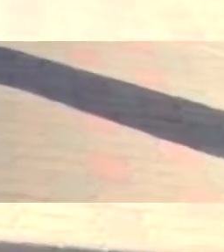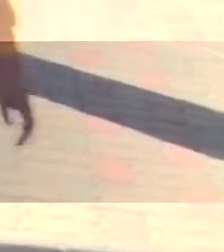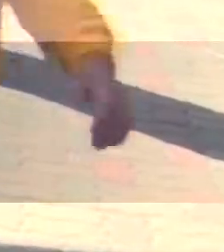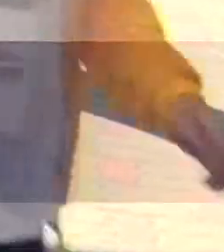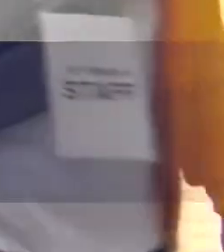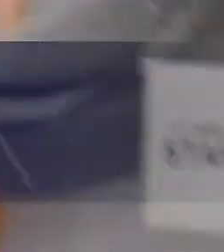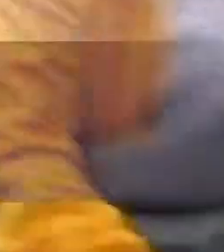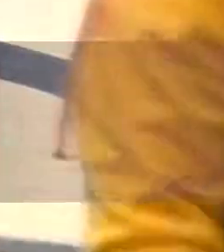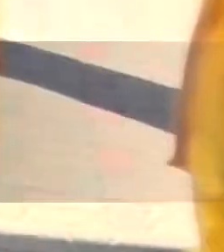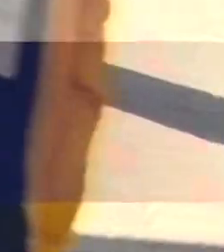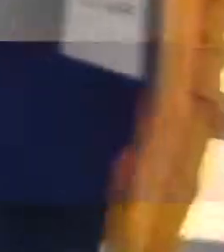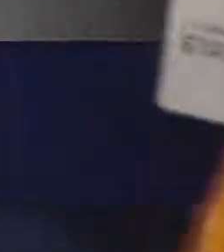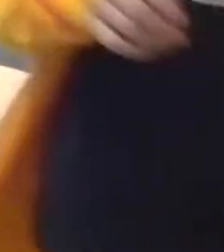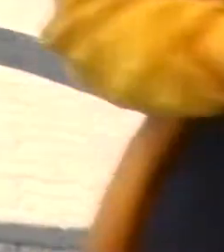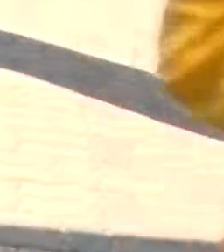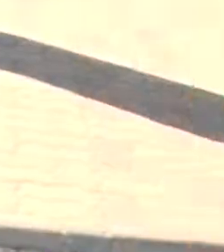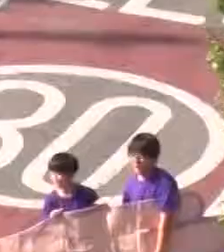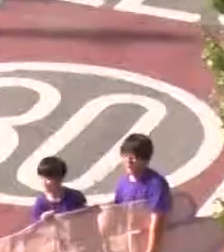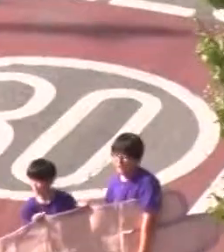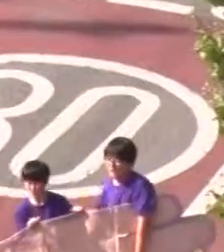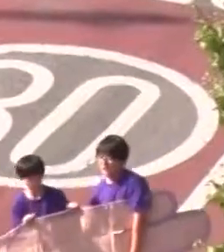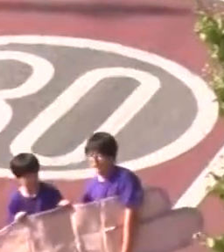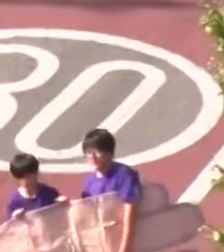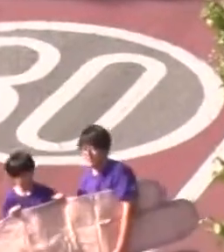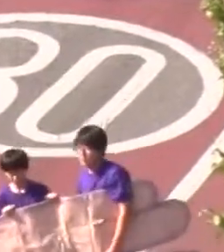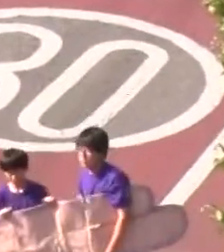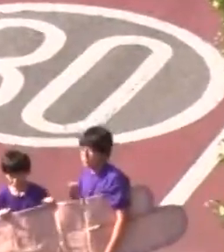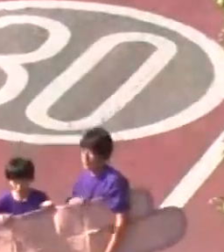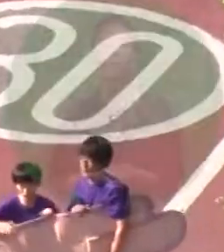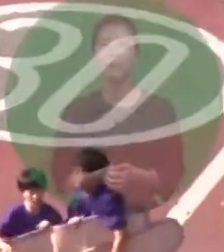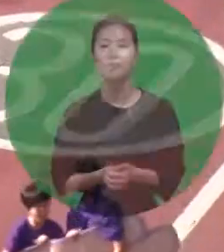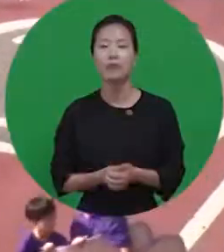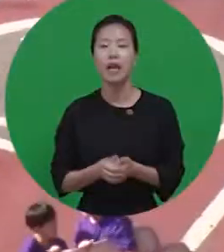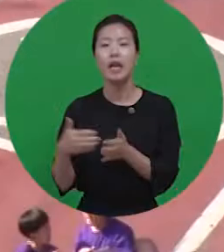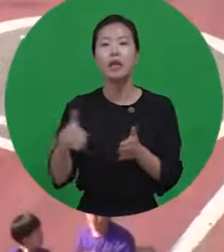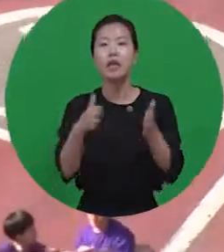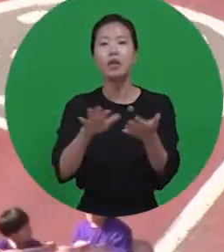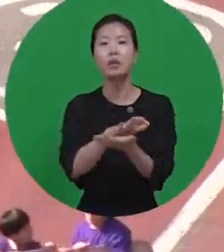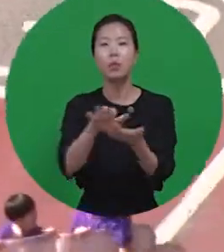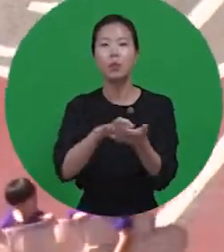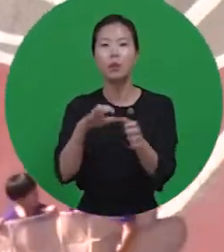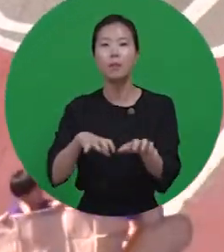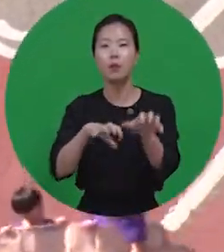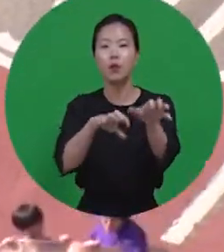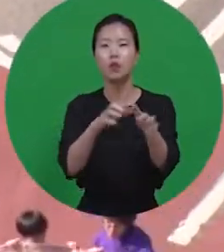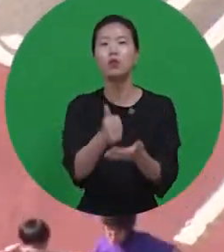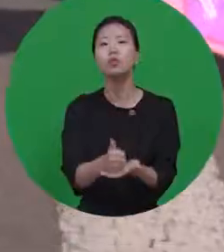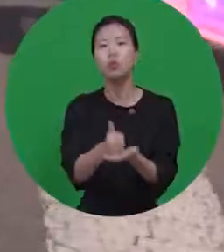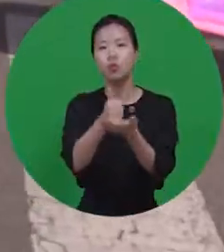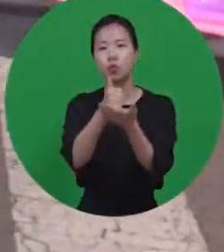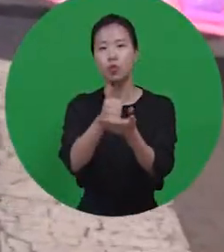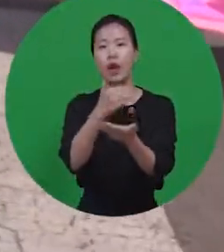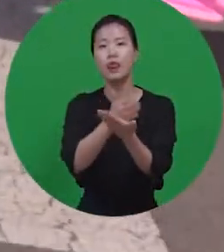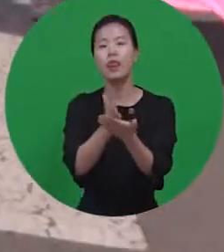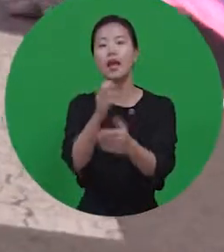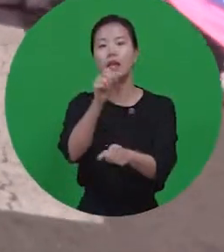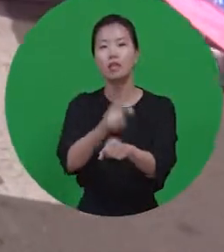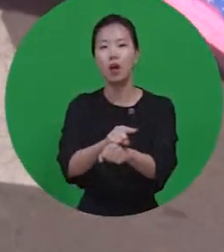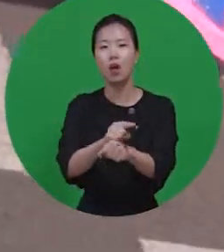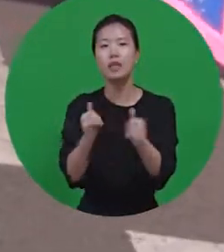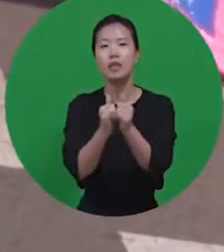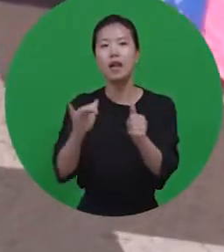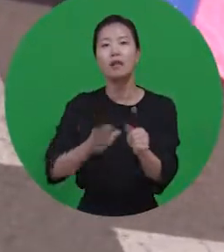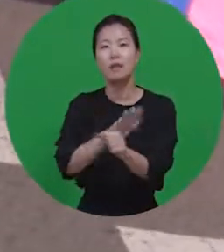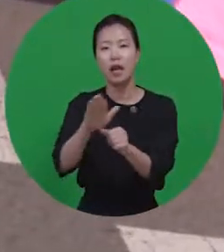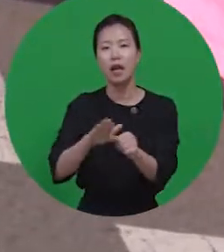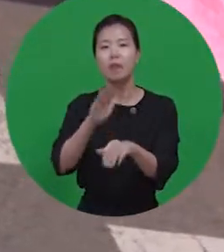할 수 있는 일들이 많아져서 좋아진 것 같습니다. 길놀이 퍼레이드는 존중과 다양성, 경천애인 등을